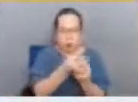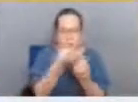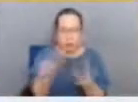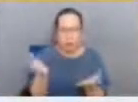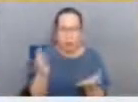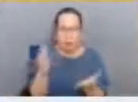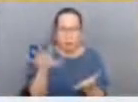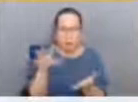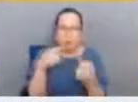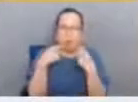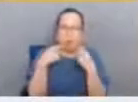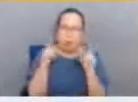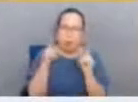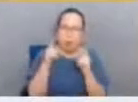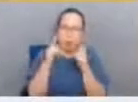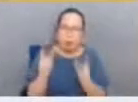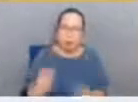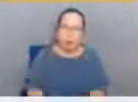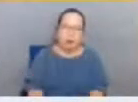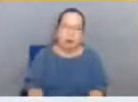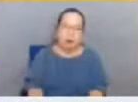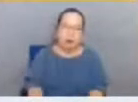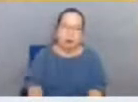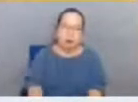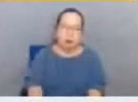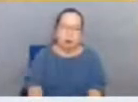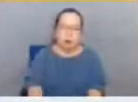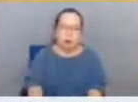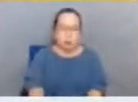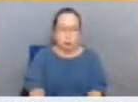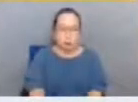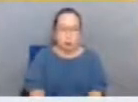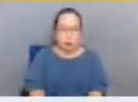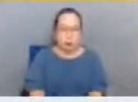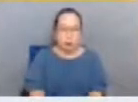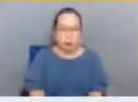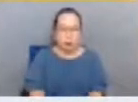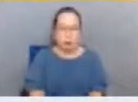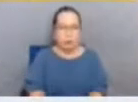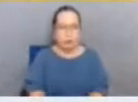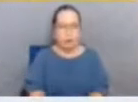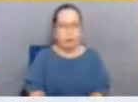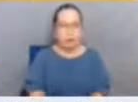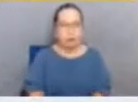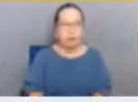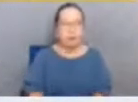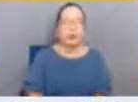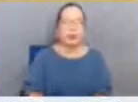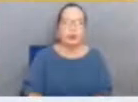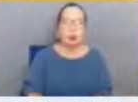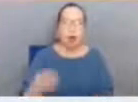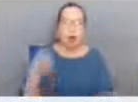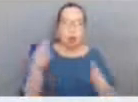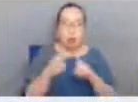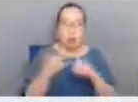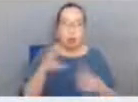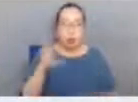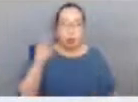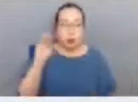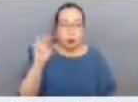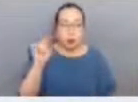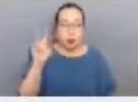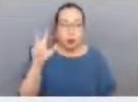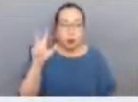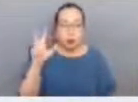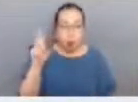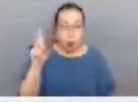Samantala, dumako naman tayo sa update kaugnay sa COVID-19 cases sa buong bansa. Base po sa tala ng Department of Health, as of October 1, 2020,